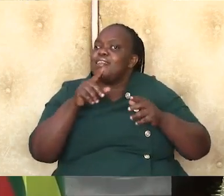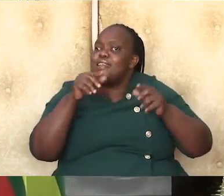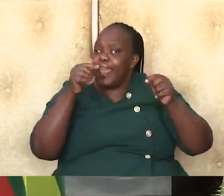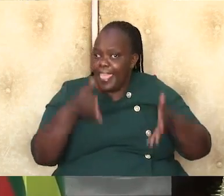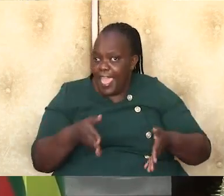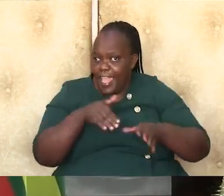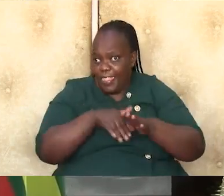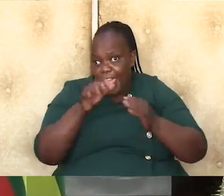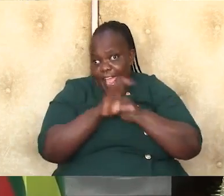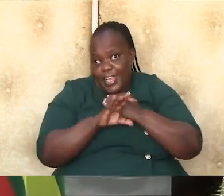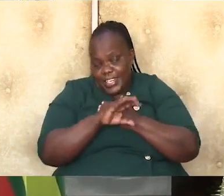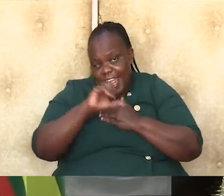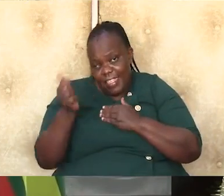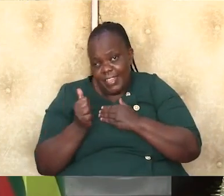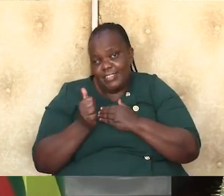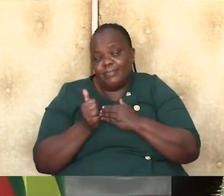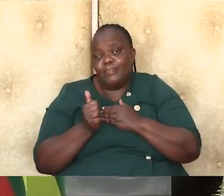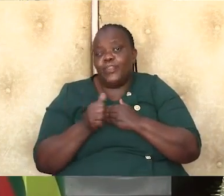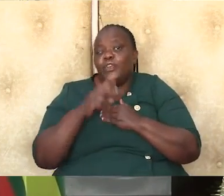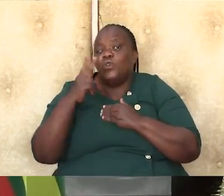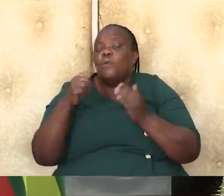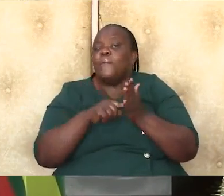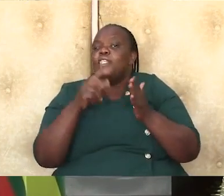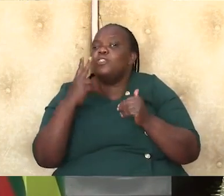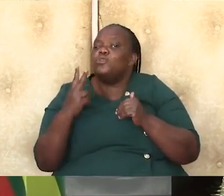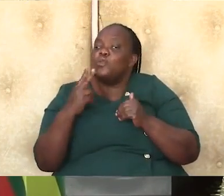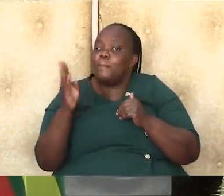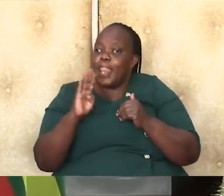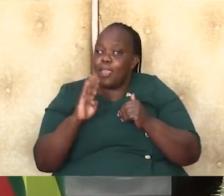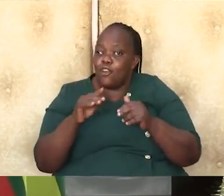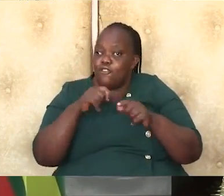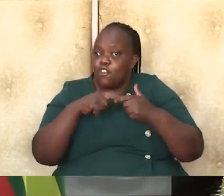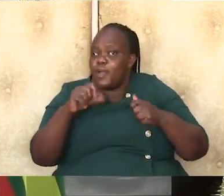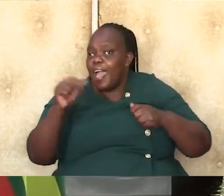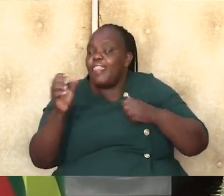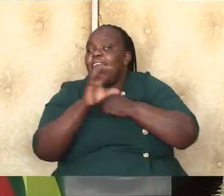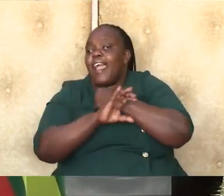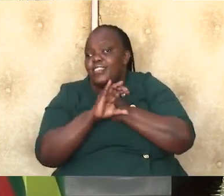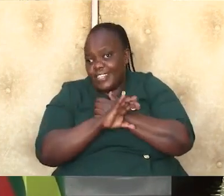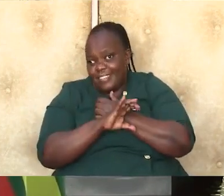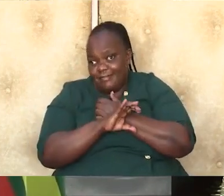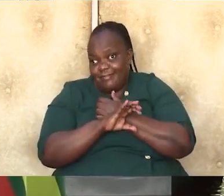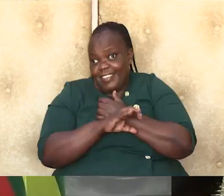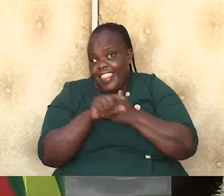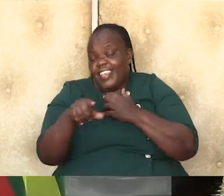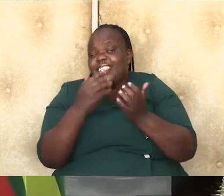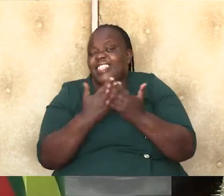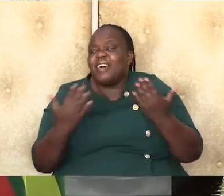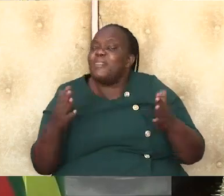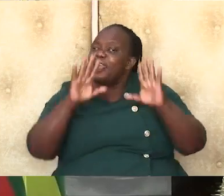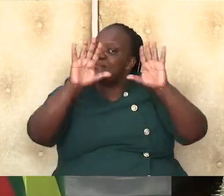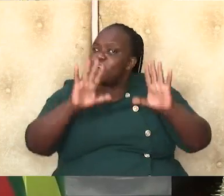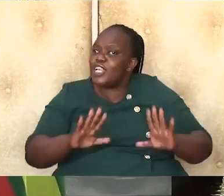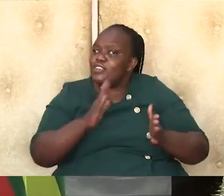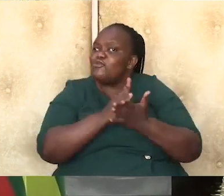hapa nchini na milioni 2.4 wakiwa wametoka katika nchi zingine za ughaibuni. Hilo ni jambo ambalo ni muhimu